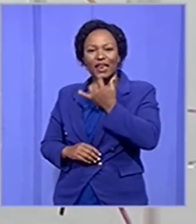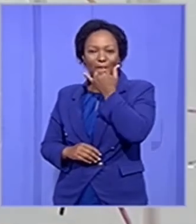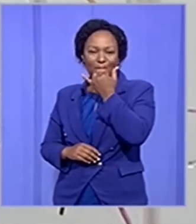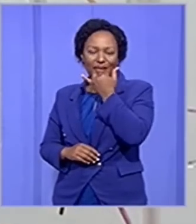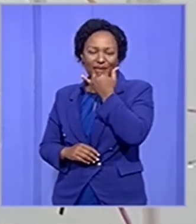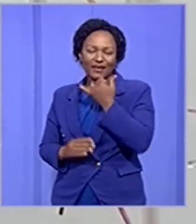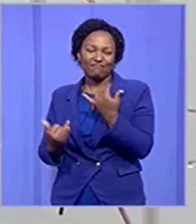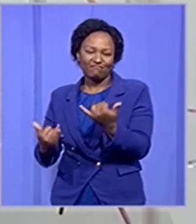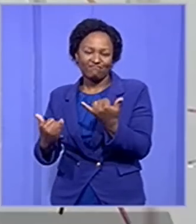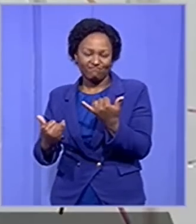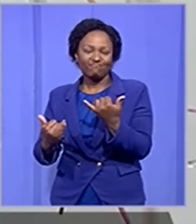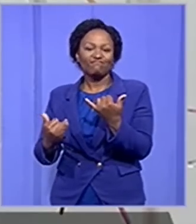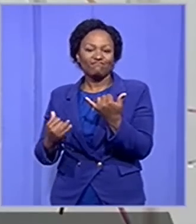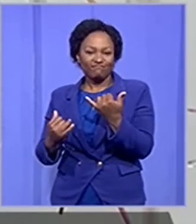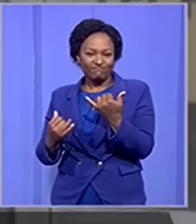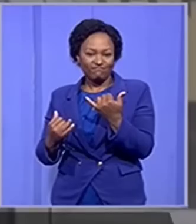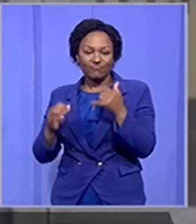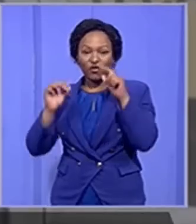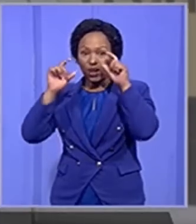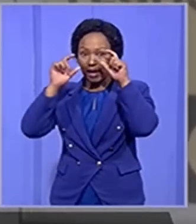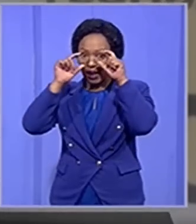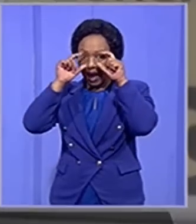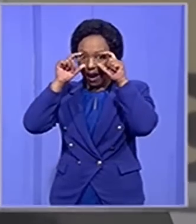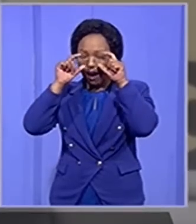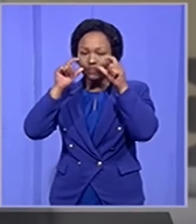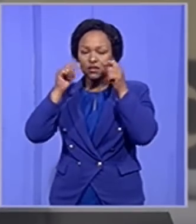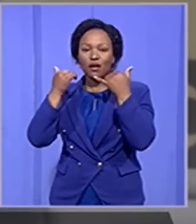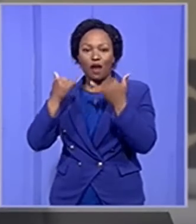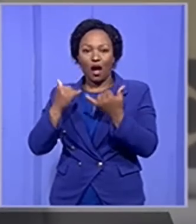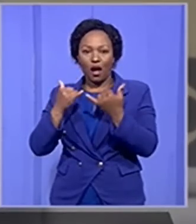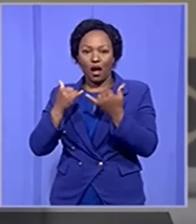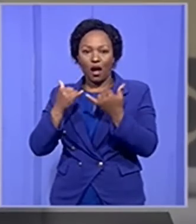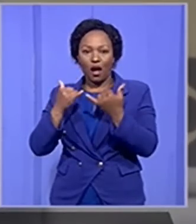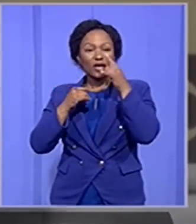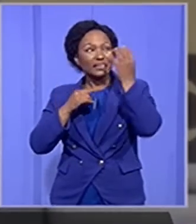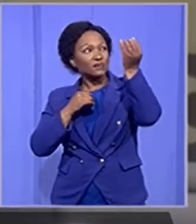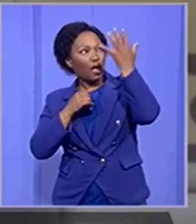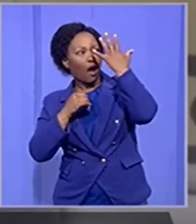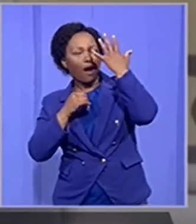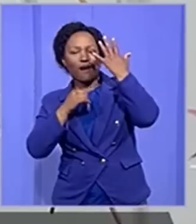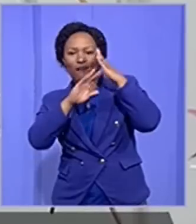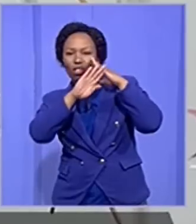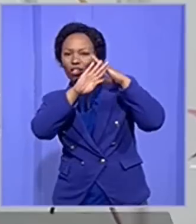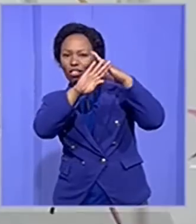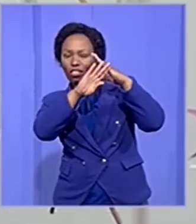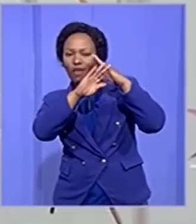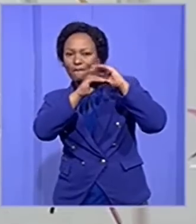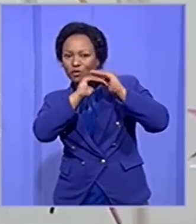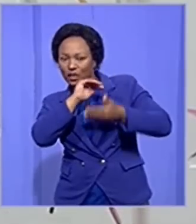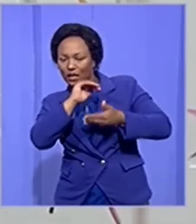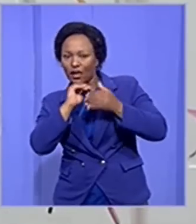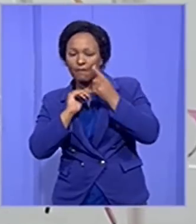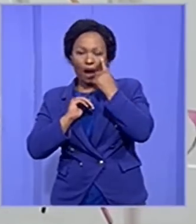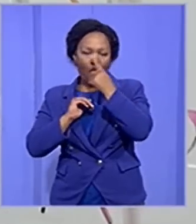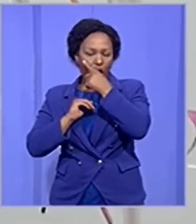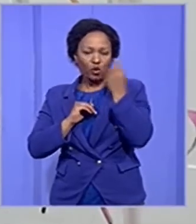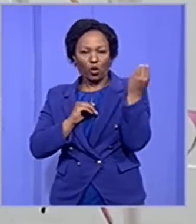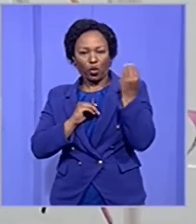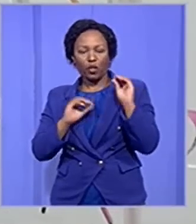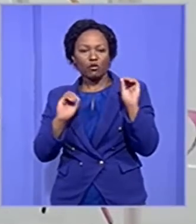like di-sunglasses go se gore ke kgone go iprotecta mo letsatsing matlho a ka sa tlhola a nna botlhoko and ke itumela le